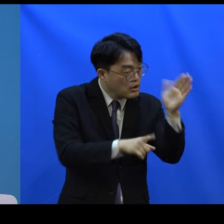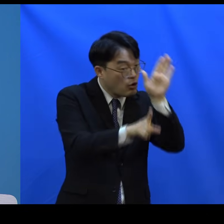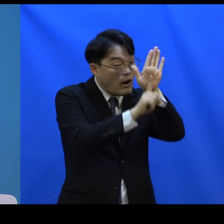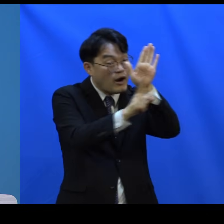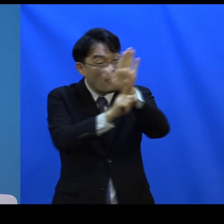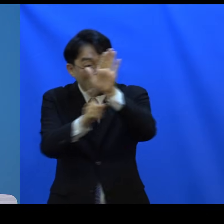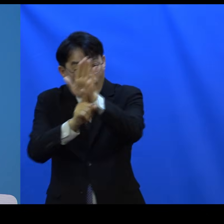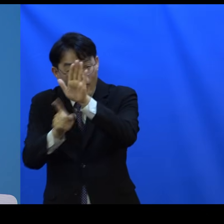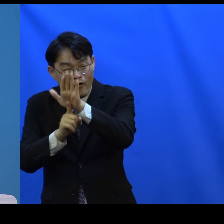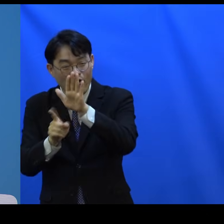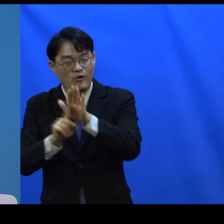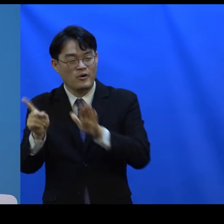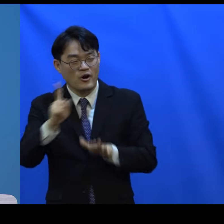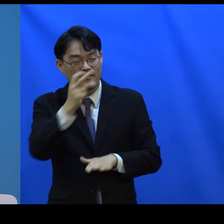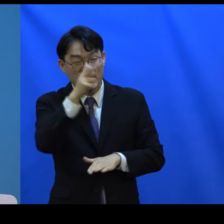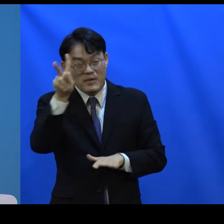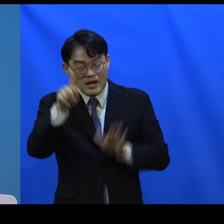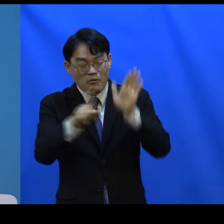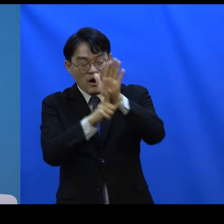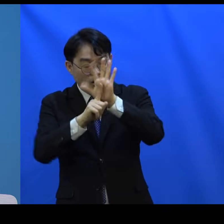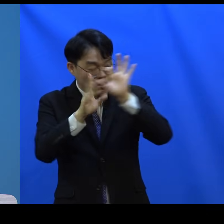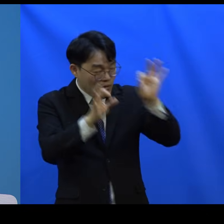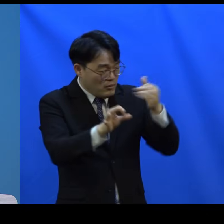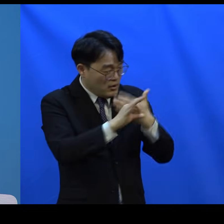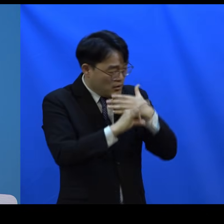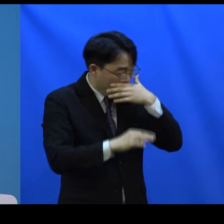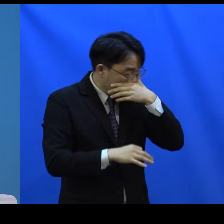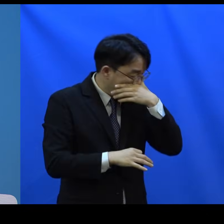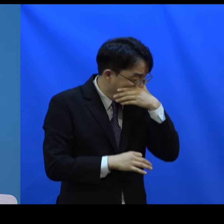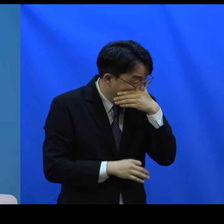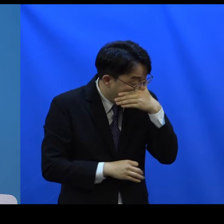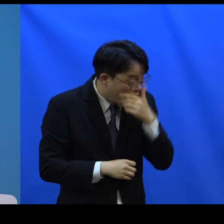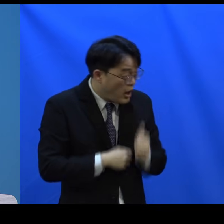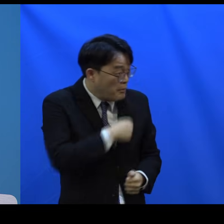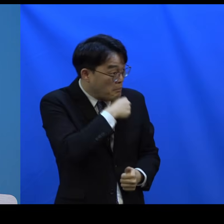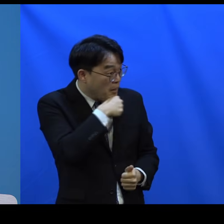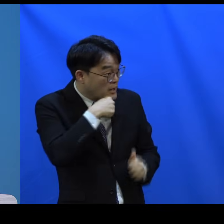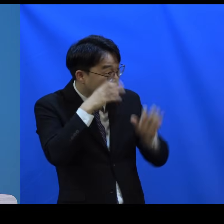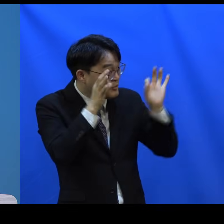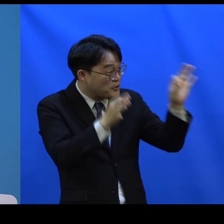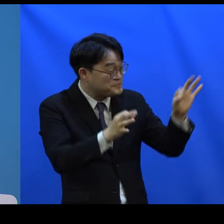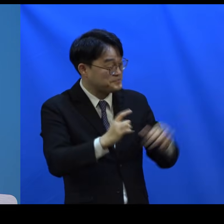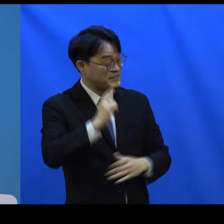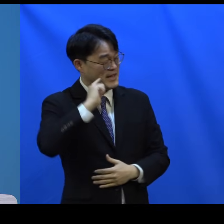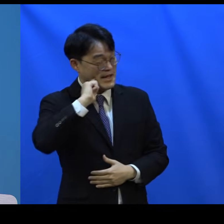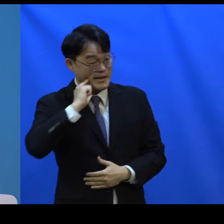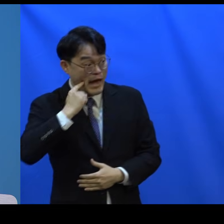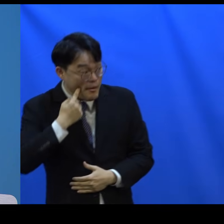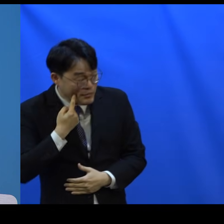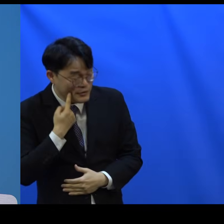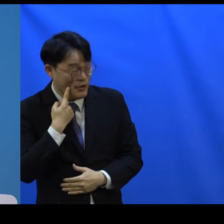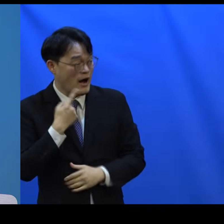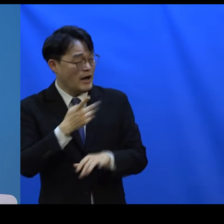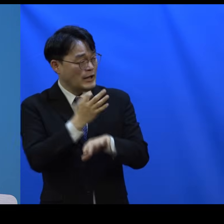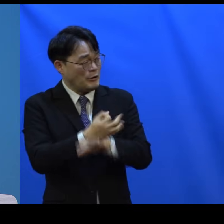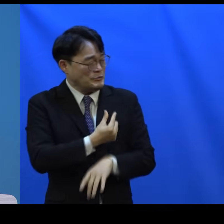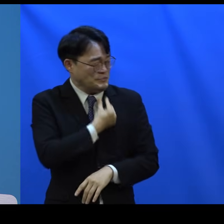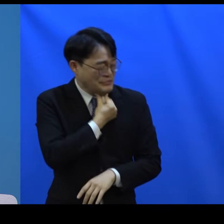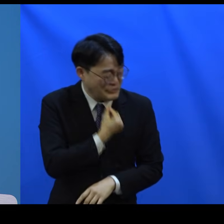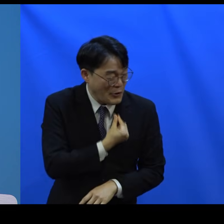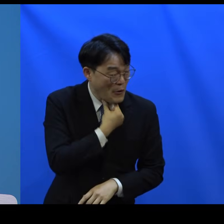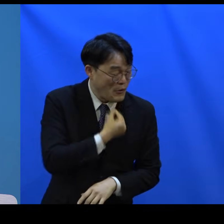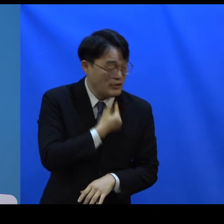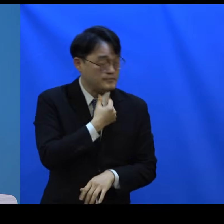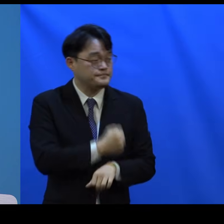아벨도 마찬가지예요. 끊임없이 그 제물을 통하여 하나님에게 집중하는 게 아니라 그 예배를 통하여 비교하고 자기 자신의